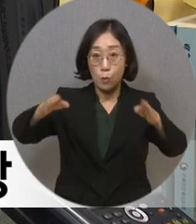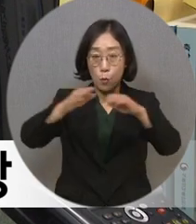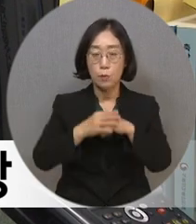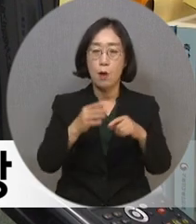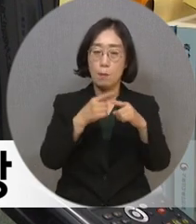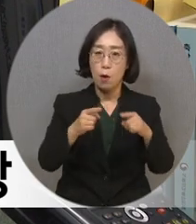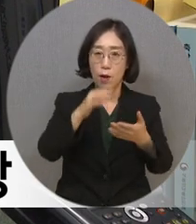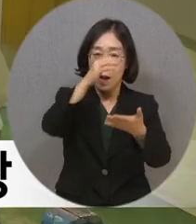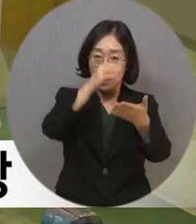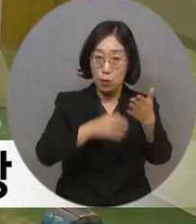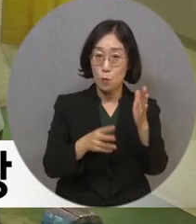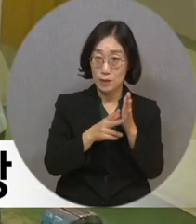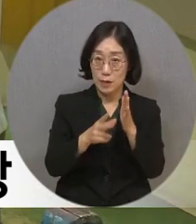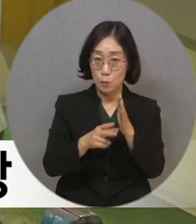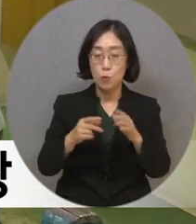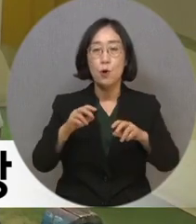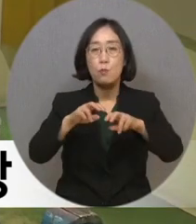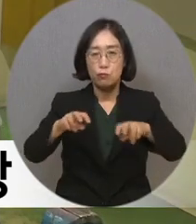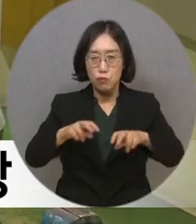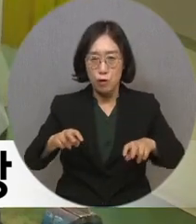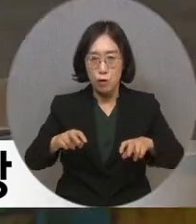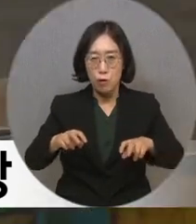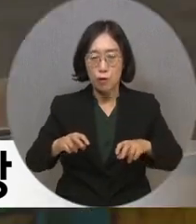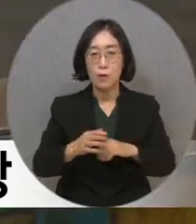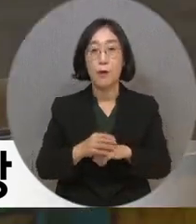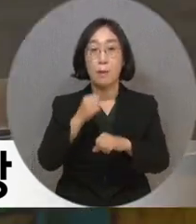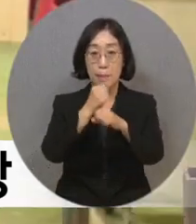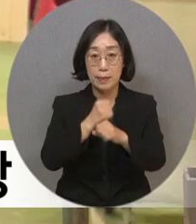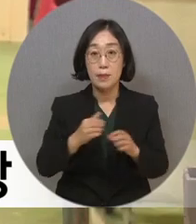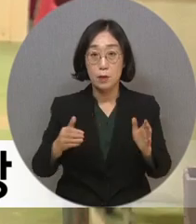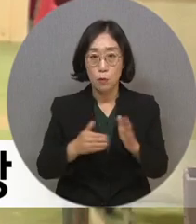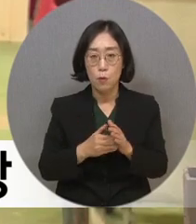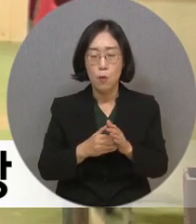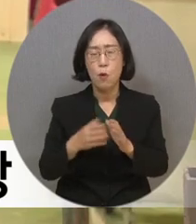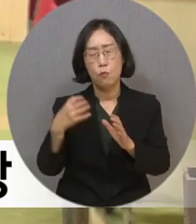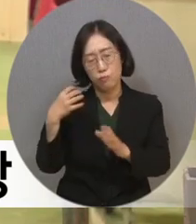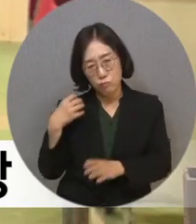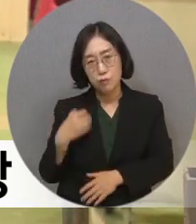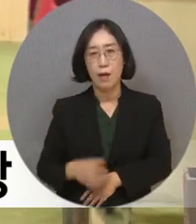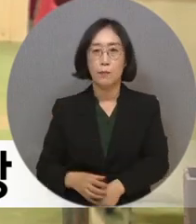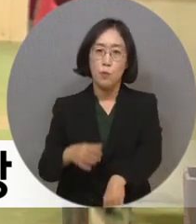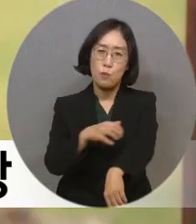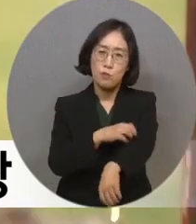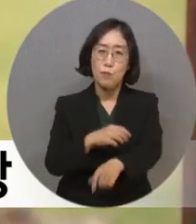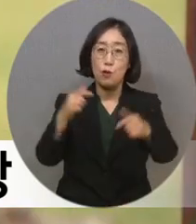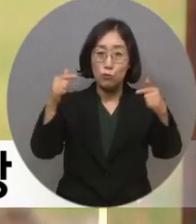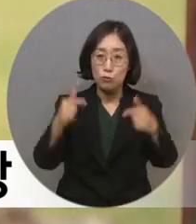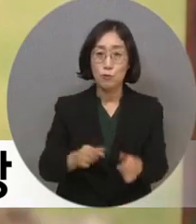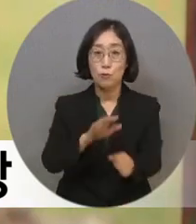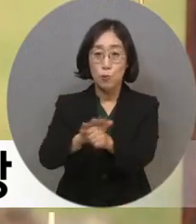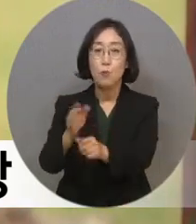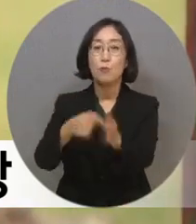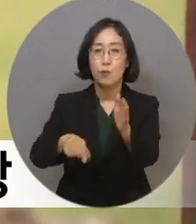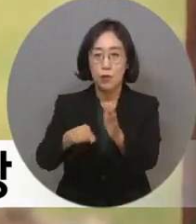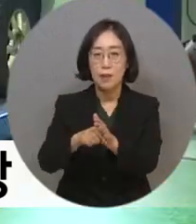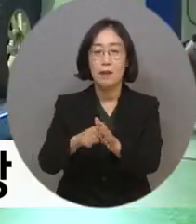평가 자료를 분석해 이루어진 것으로 취약계층의 평가 부담과 불편 해소에 기여하기 위해